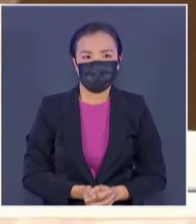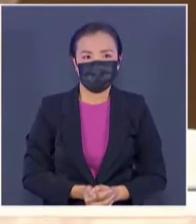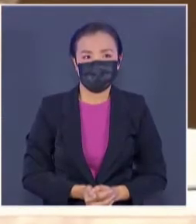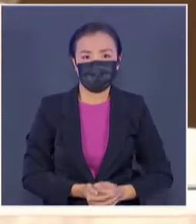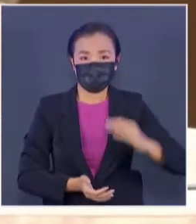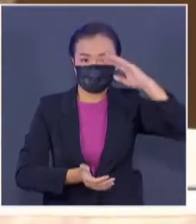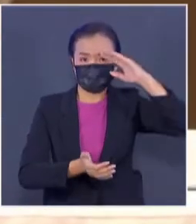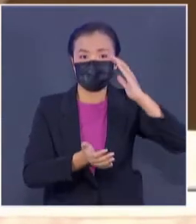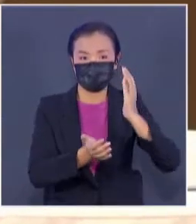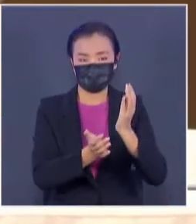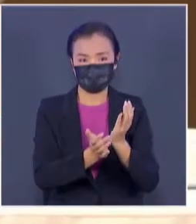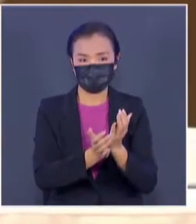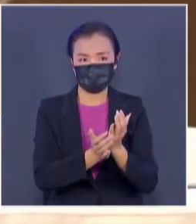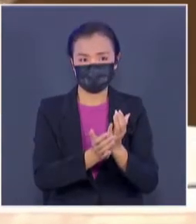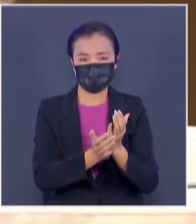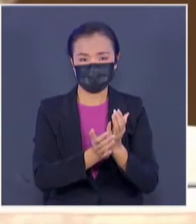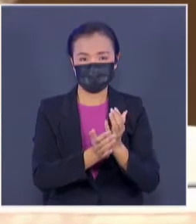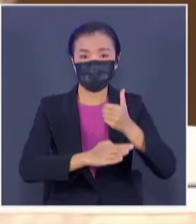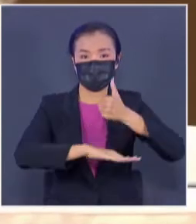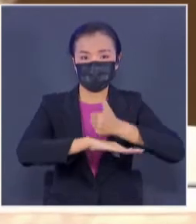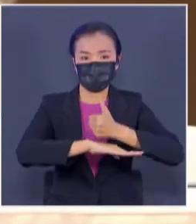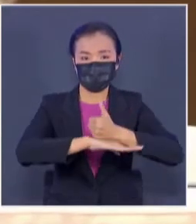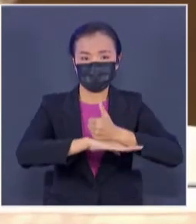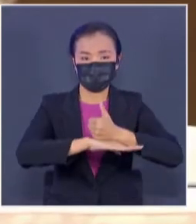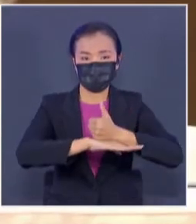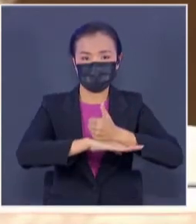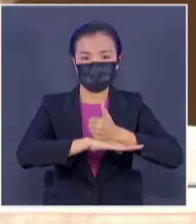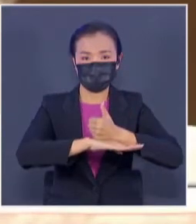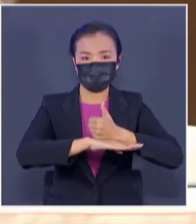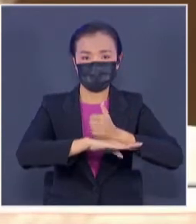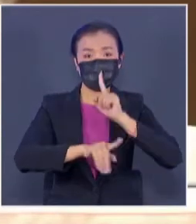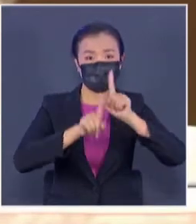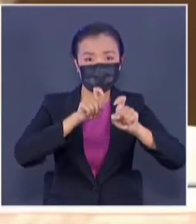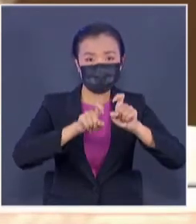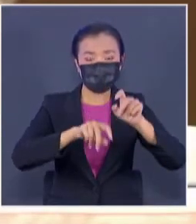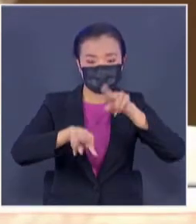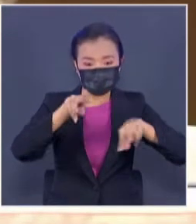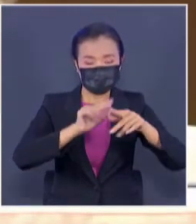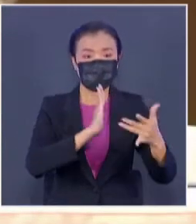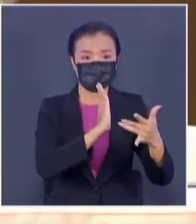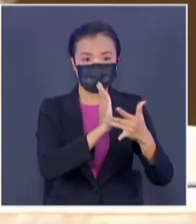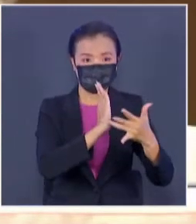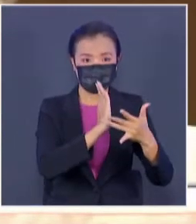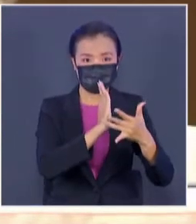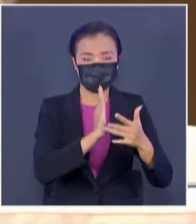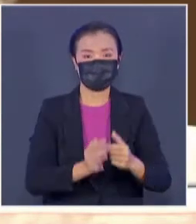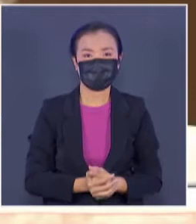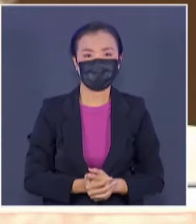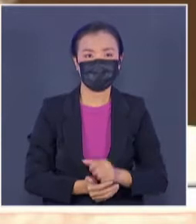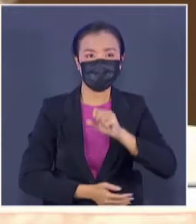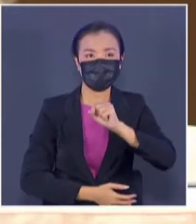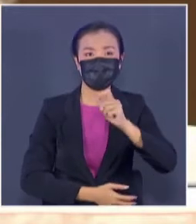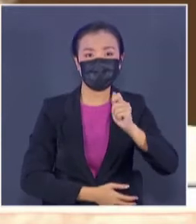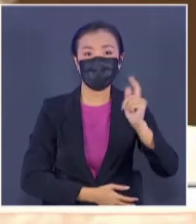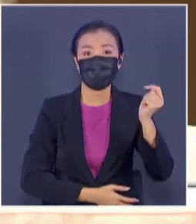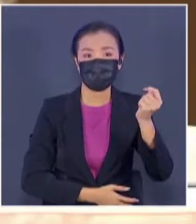พลตำรวจโทกรชัยคล้ายคึงผู้บัญชาการตำรวจสืบสวนสอบสวนอาชญากรรมทางเทคโนโลยีหรือว่าสอท.ทแถลงผ